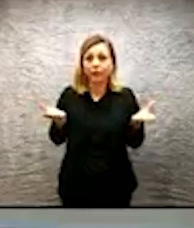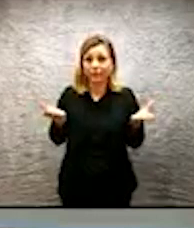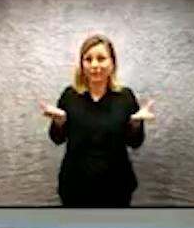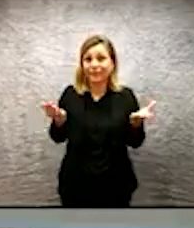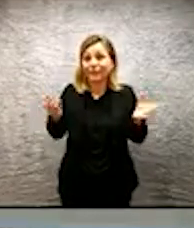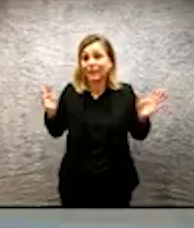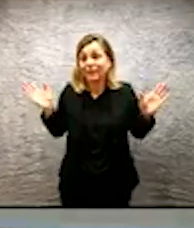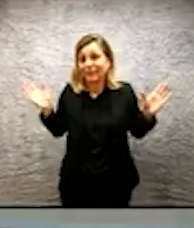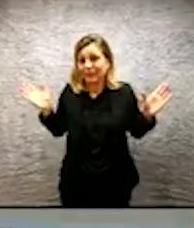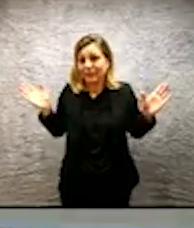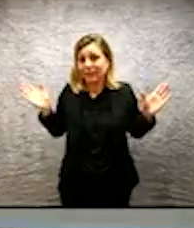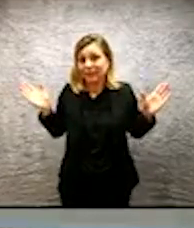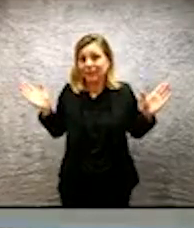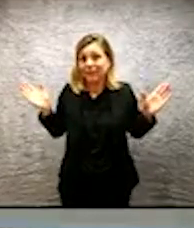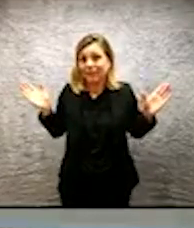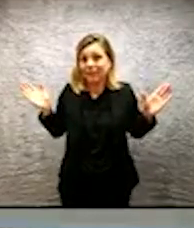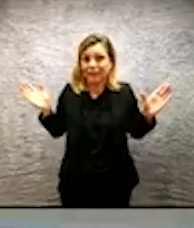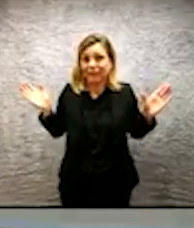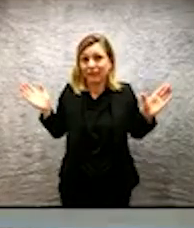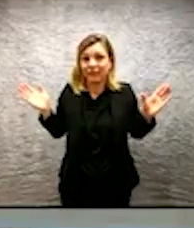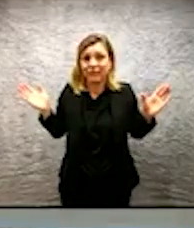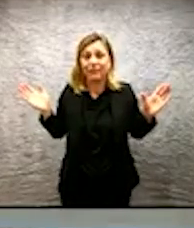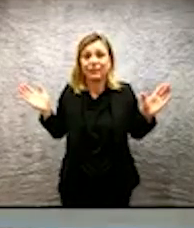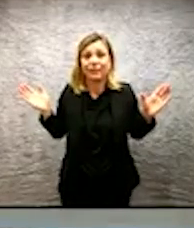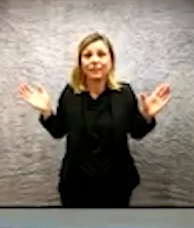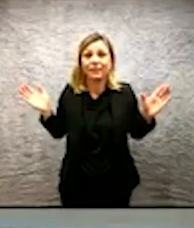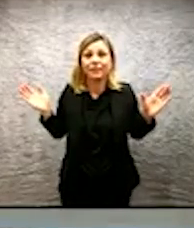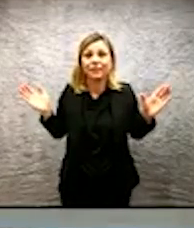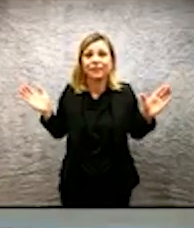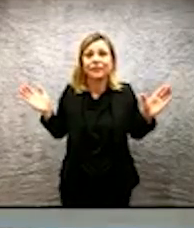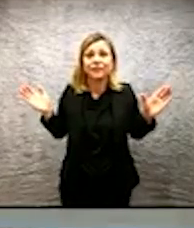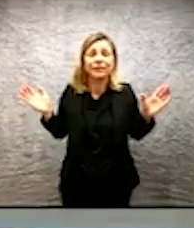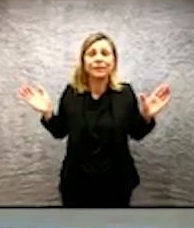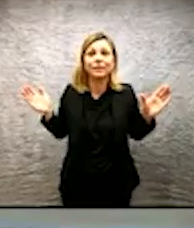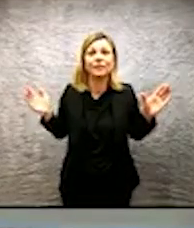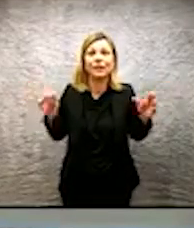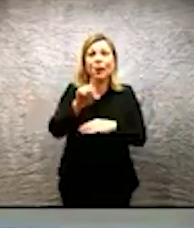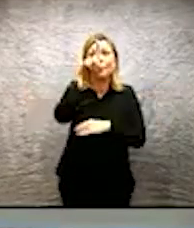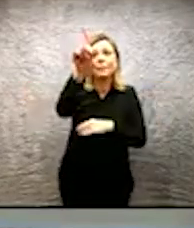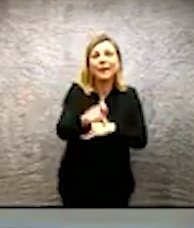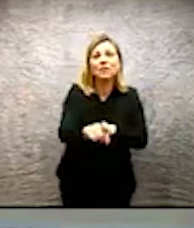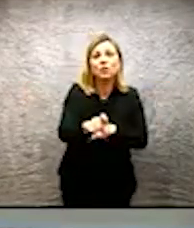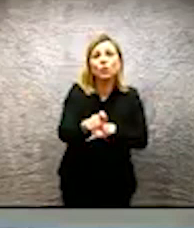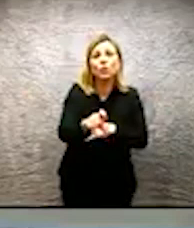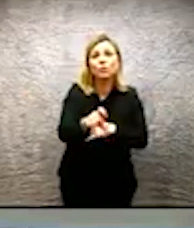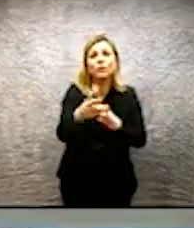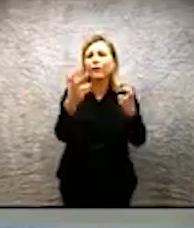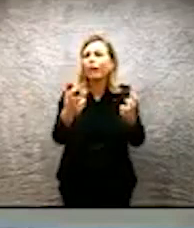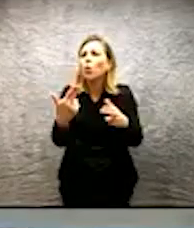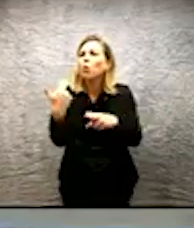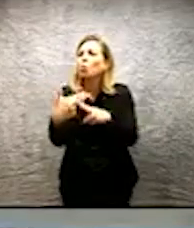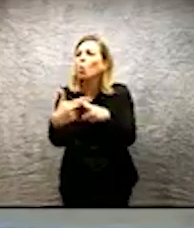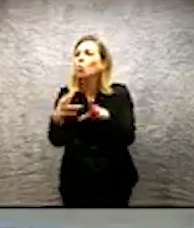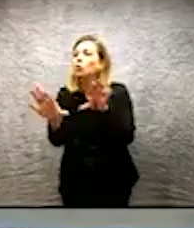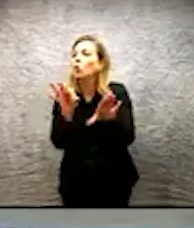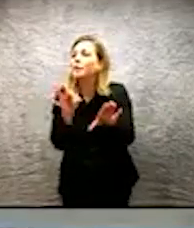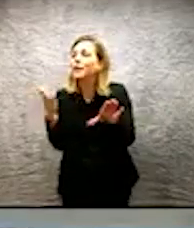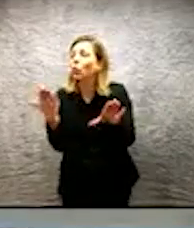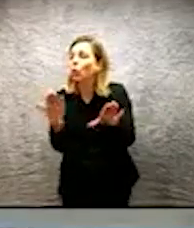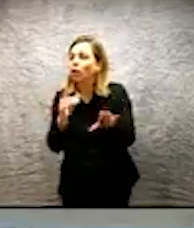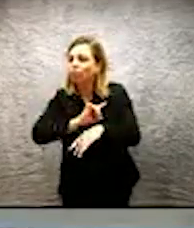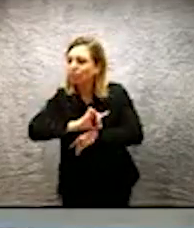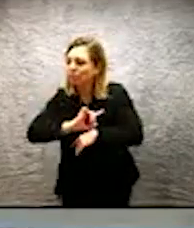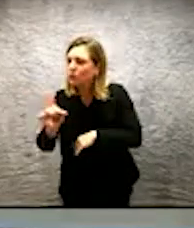Mais la question n'était pas quel nom souhaitez-vous pour changer le nom de l'avenue de l'Abbé Pierre. La question était bel et